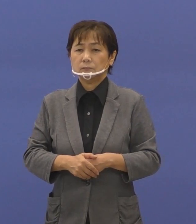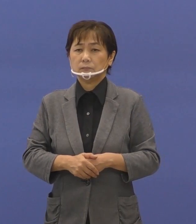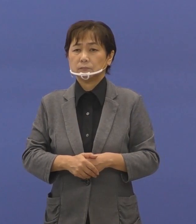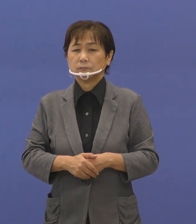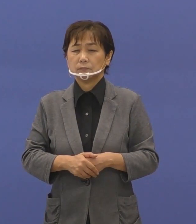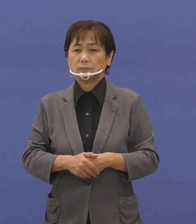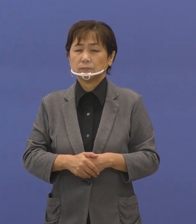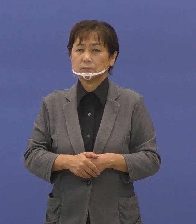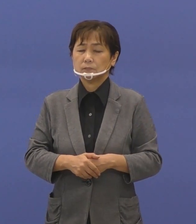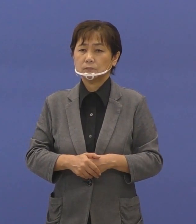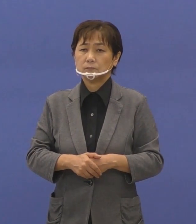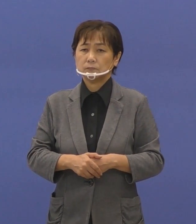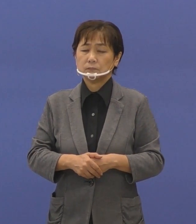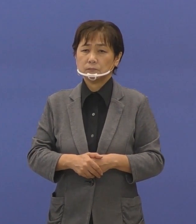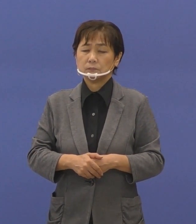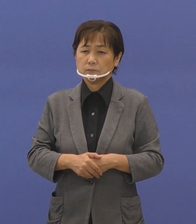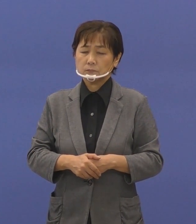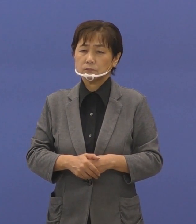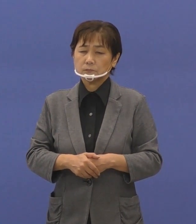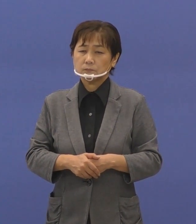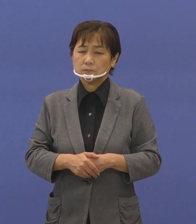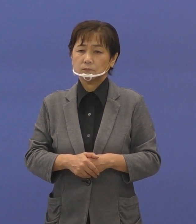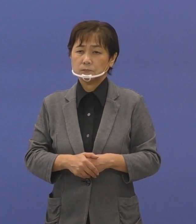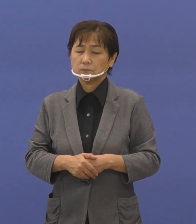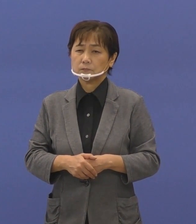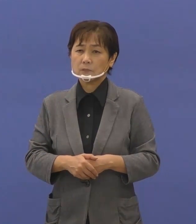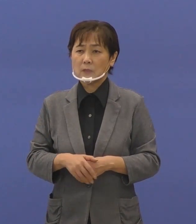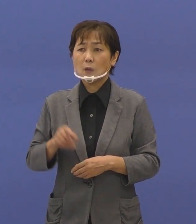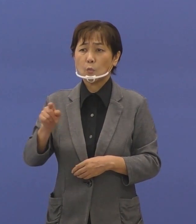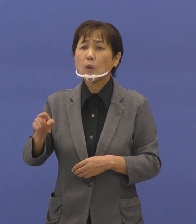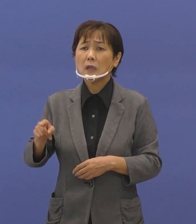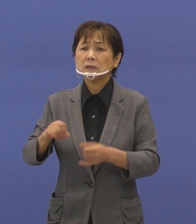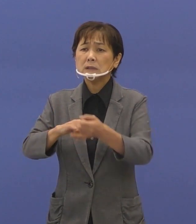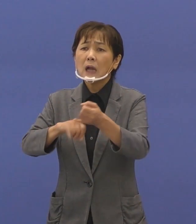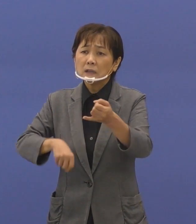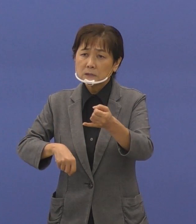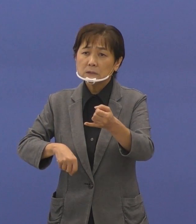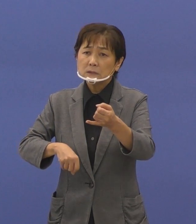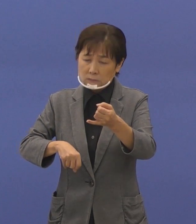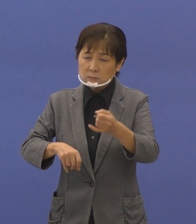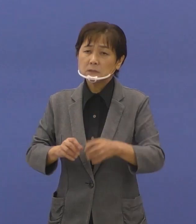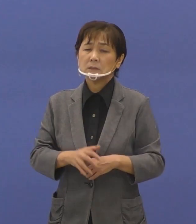、これに反することが